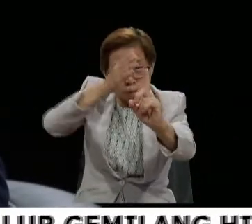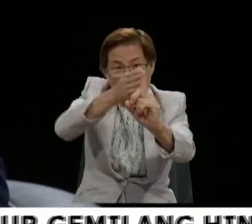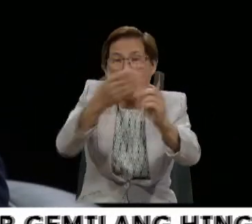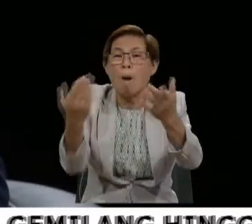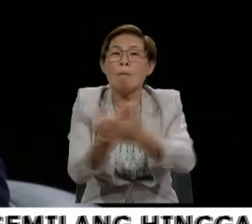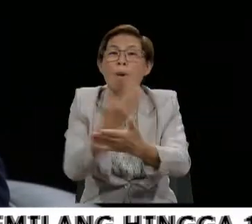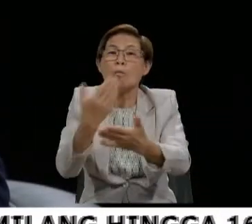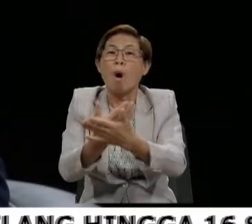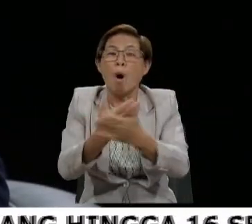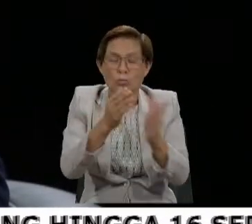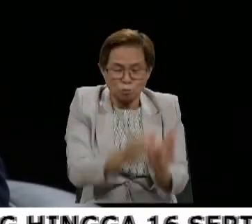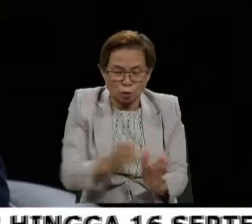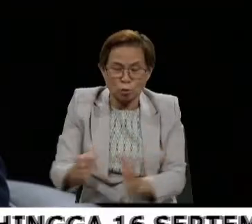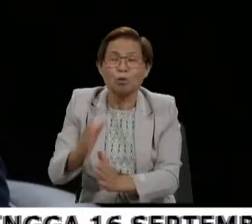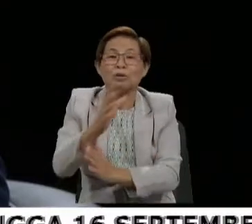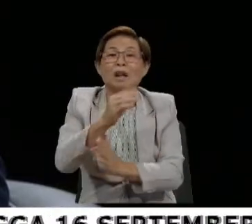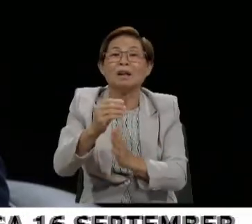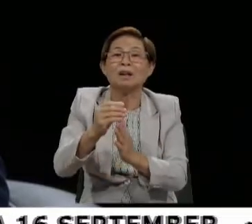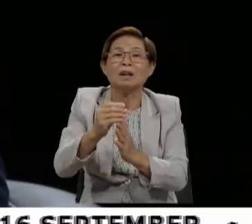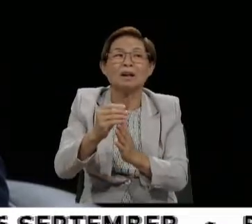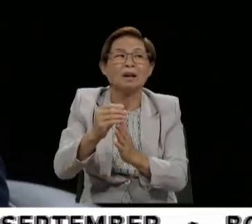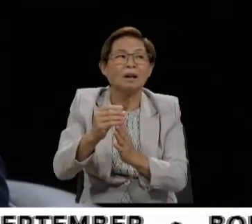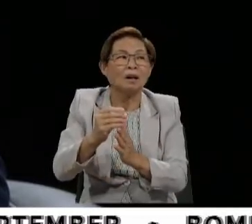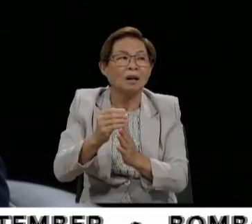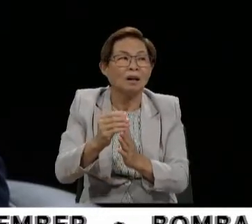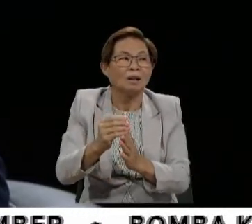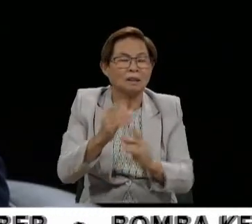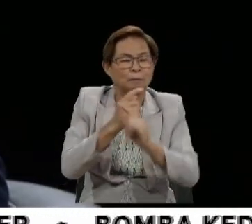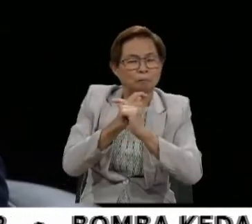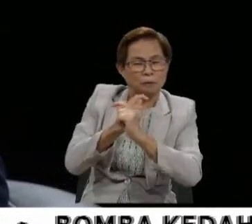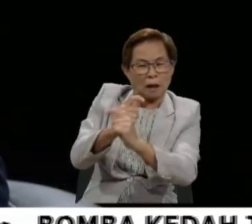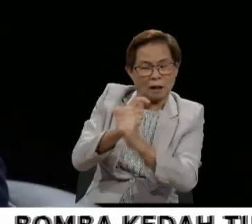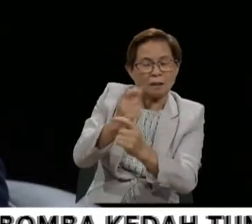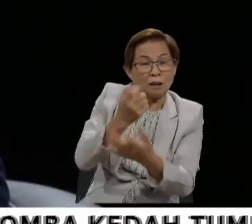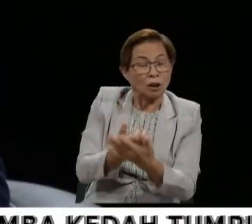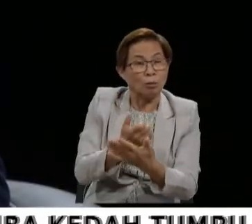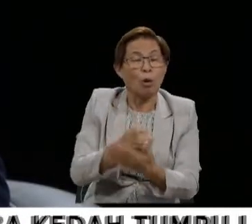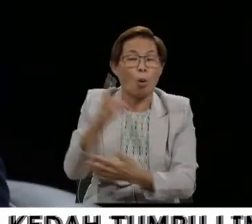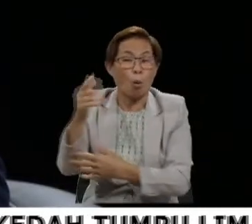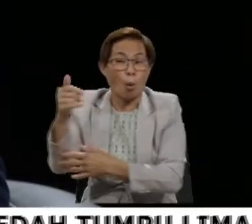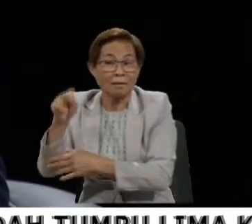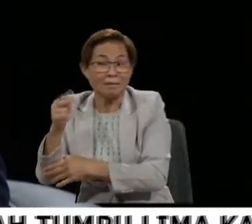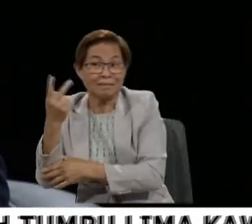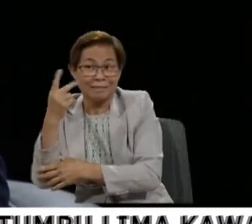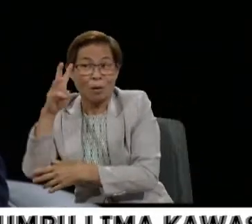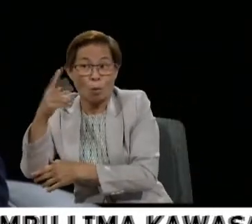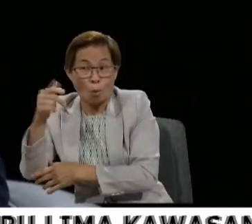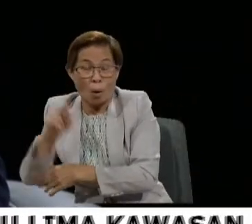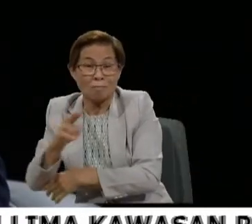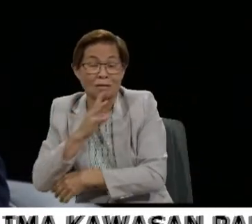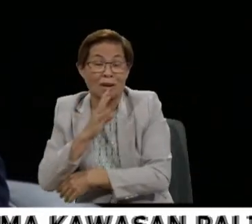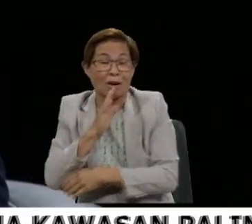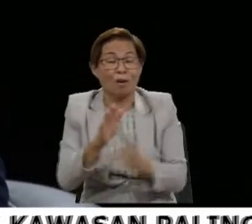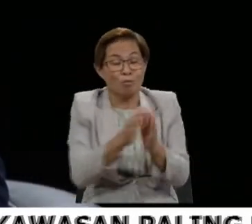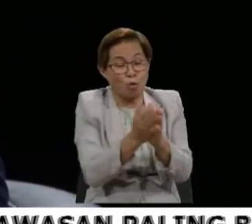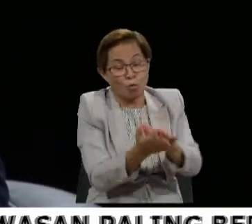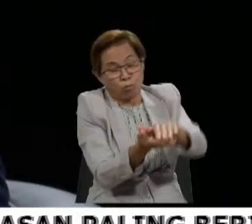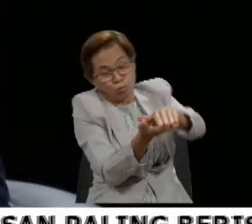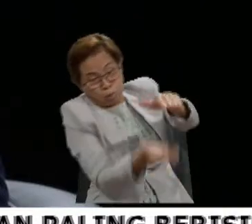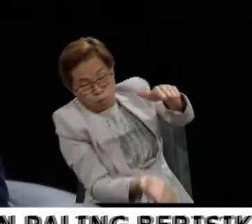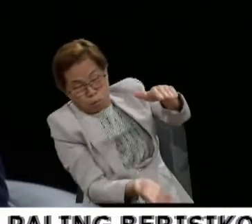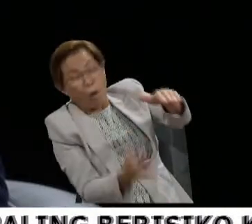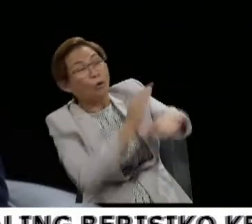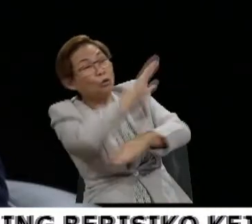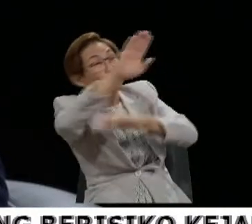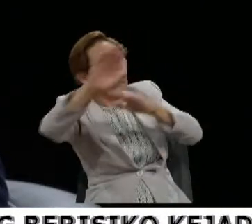pembaharuan struktur dan juga penguguhan daya tahan ekonomi dan seperti Wan sebut tadi bajet ni bukunya tebal yang kita sebut